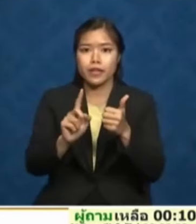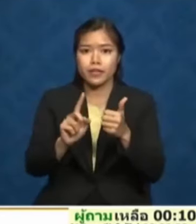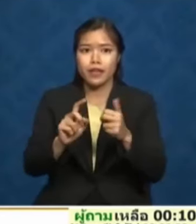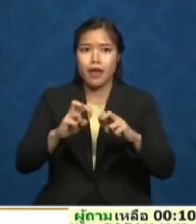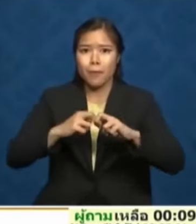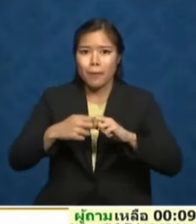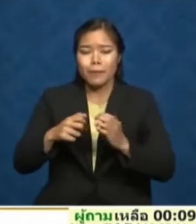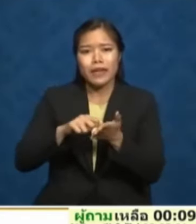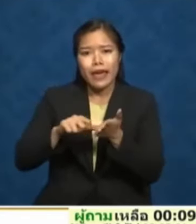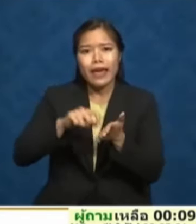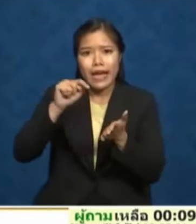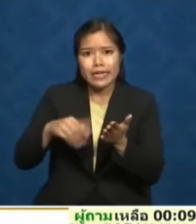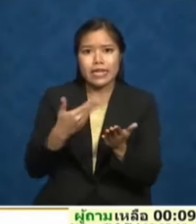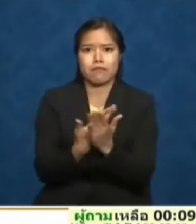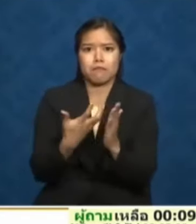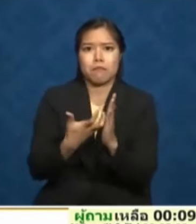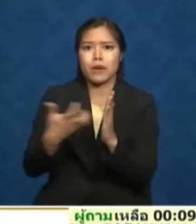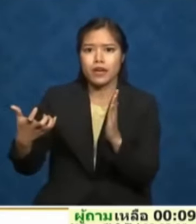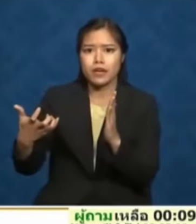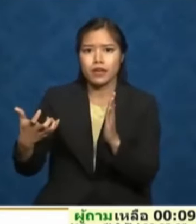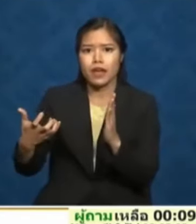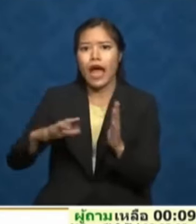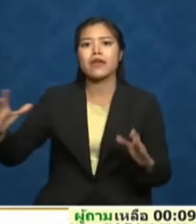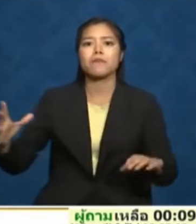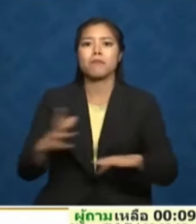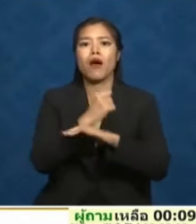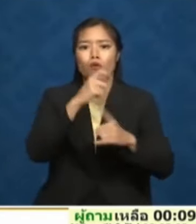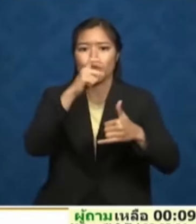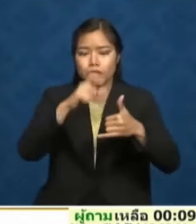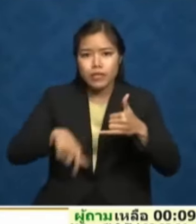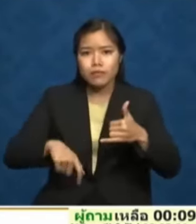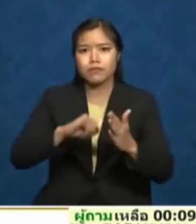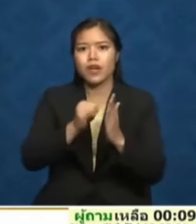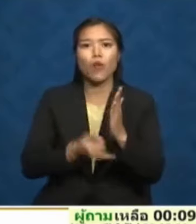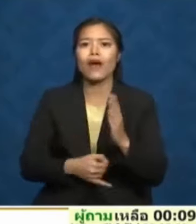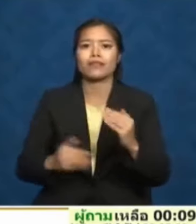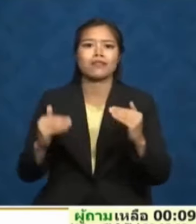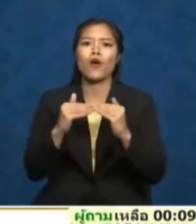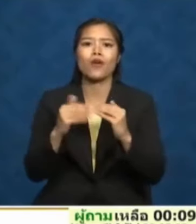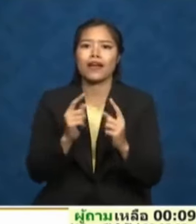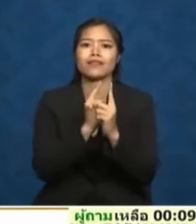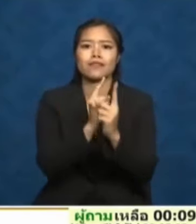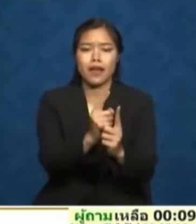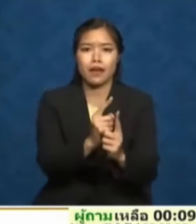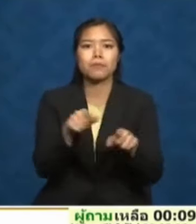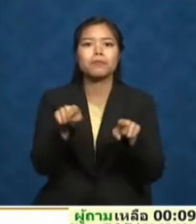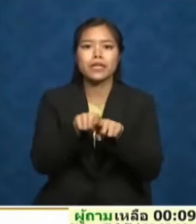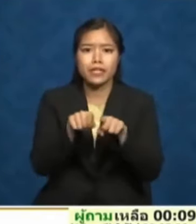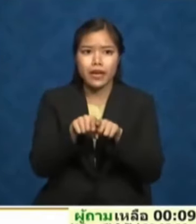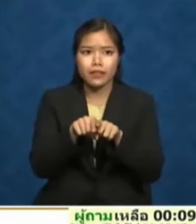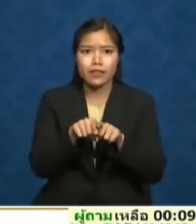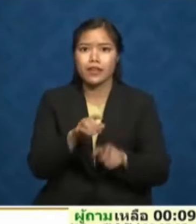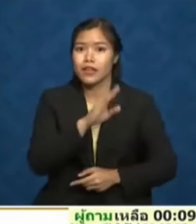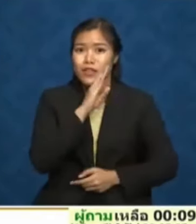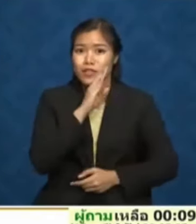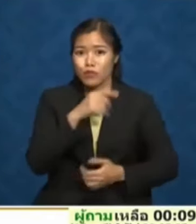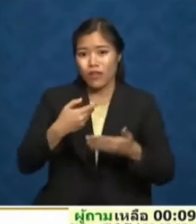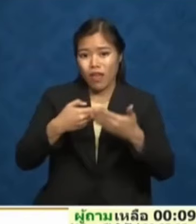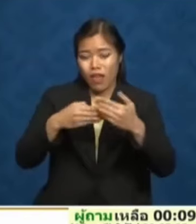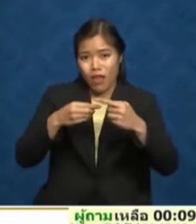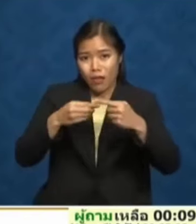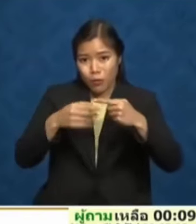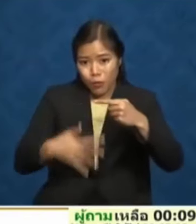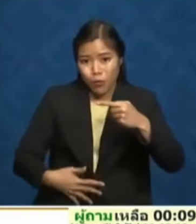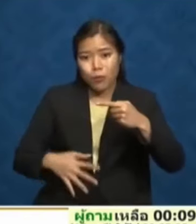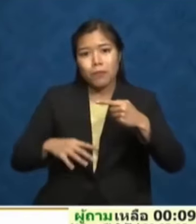ปรับเปลี่ยนรูปแบบการเบิกจ่ายให้เป็นแบบเหมาจ่ายรายหัวเหมือนที่ต่างจังหวัดเทำกันนะคะแทนที่การเบิกจ่ายตามรายการโดย